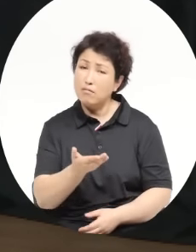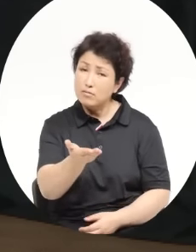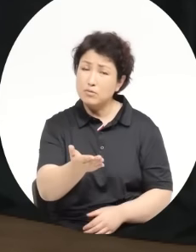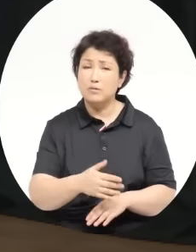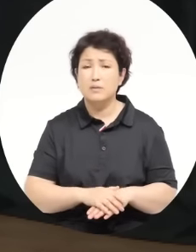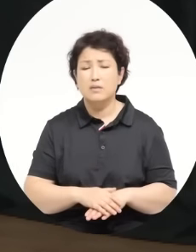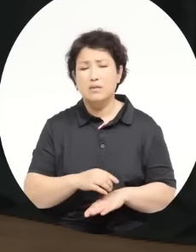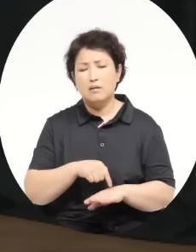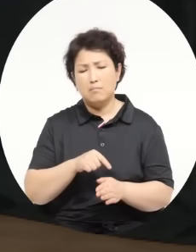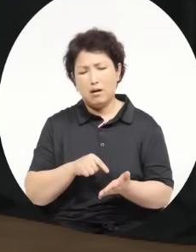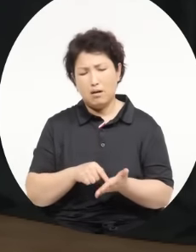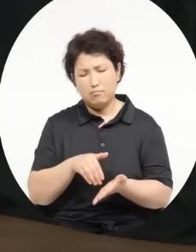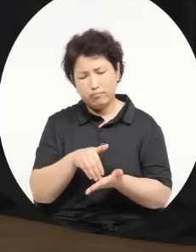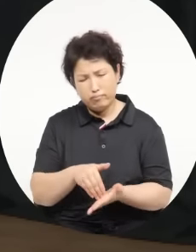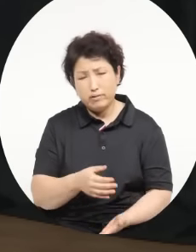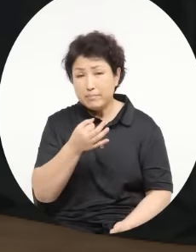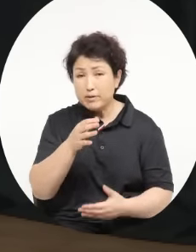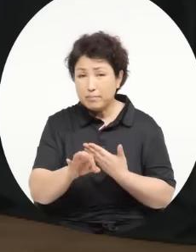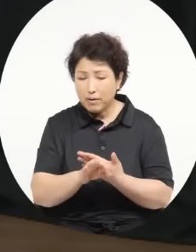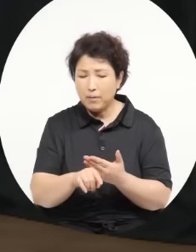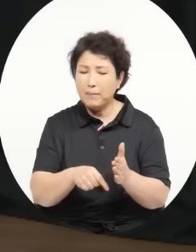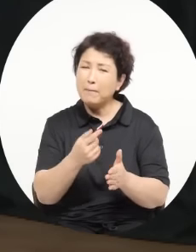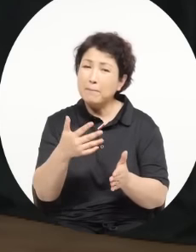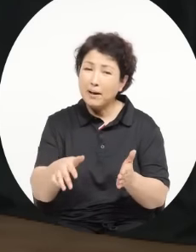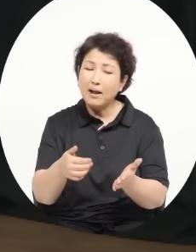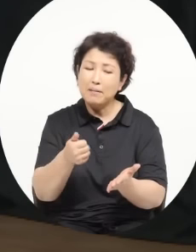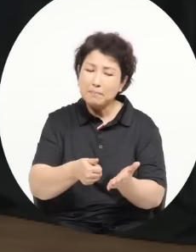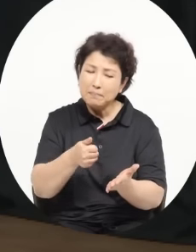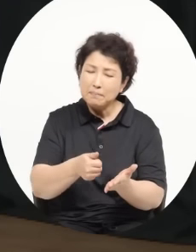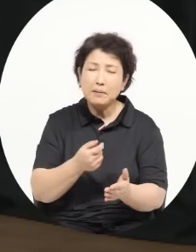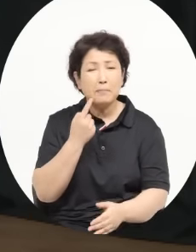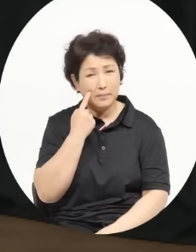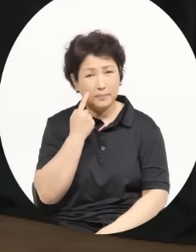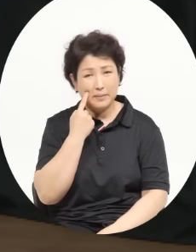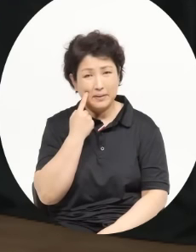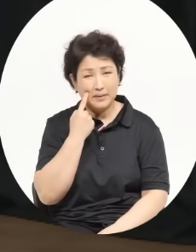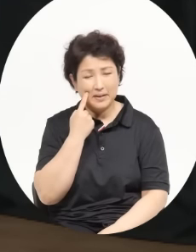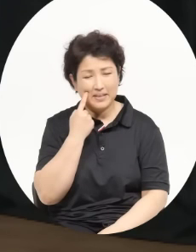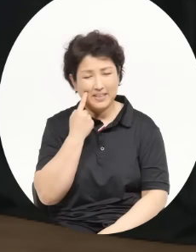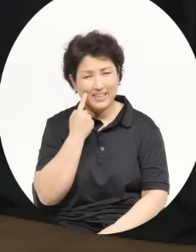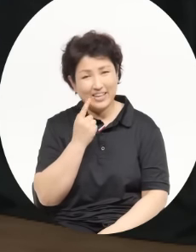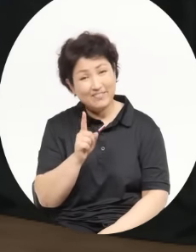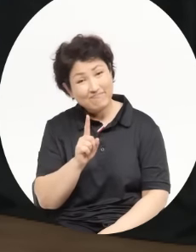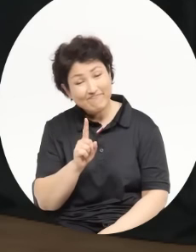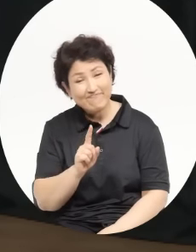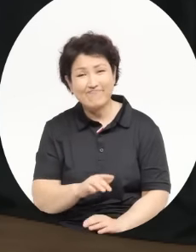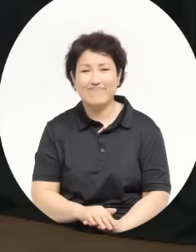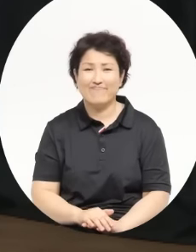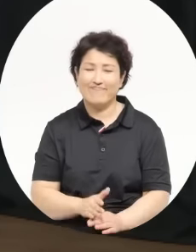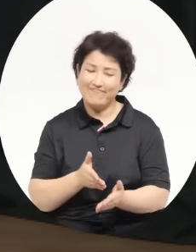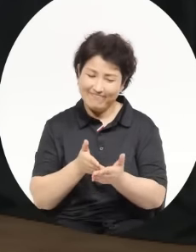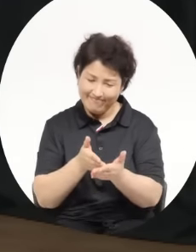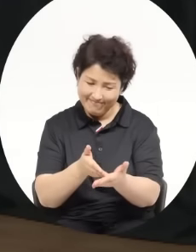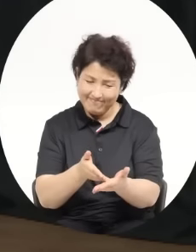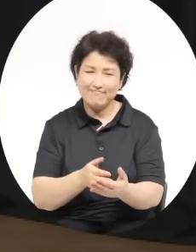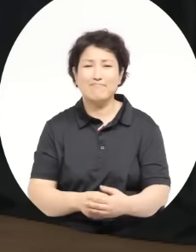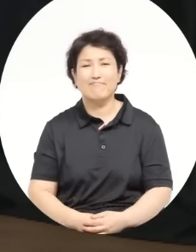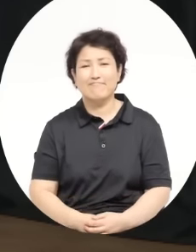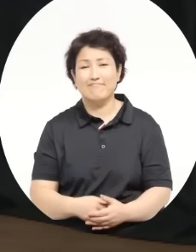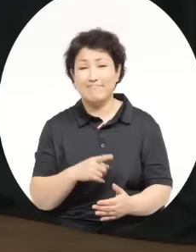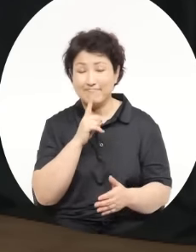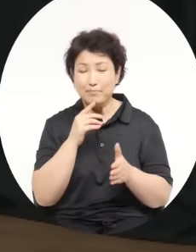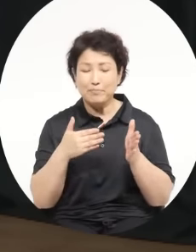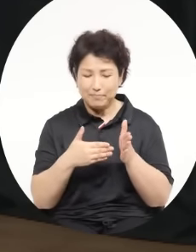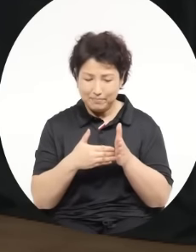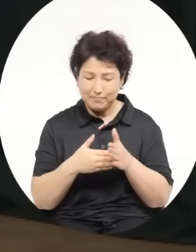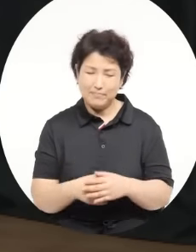혹시라도 마음이 조금 힘드시고 하면 108배도 해보시고 하면 어떨까 라는 생각을